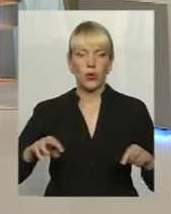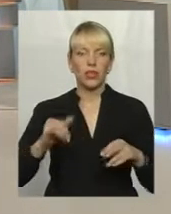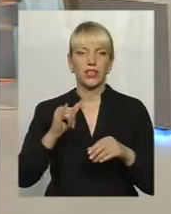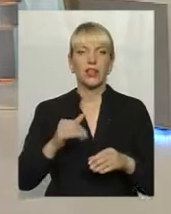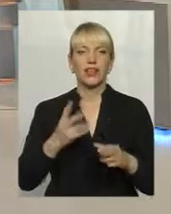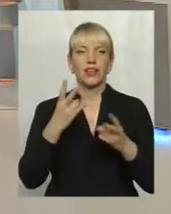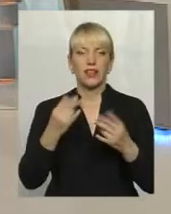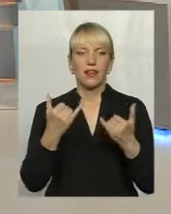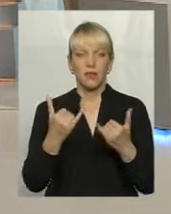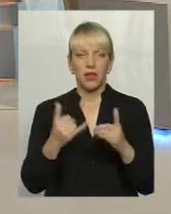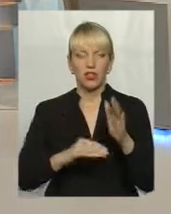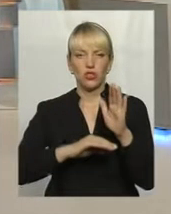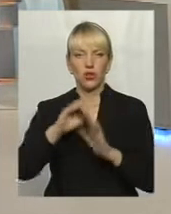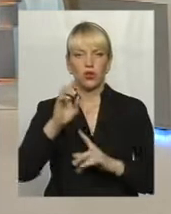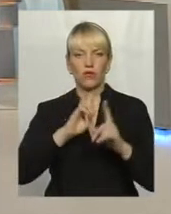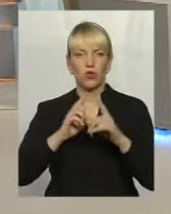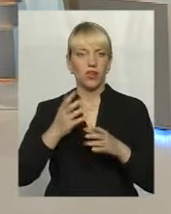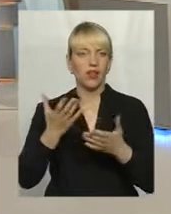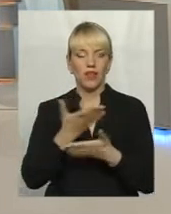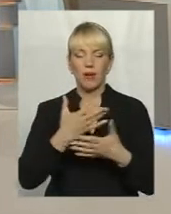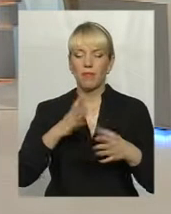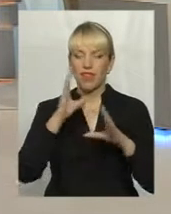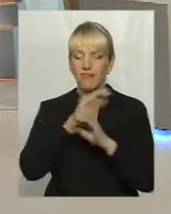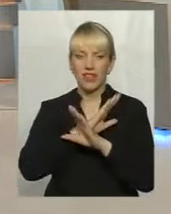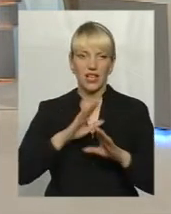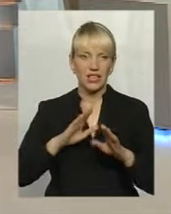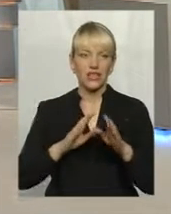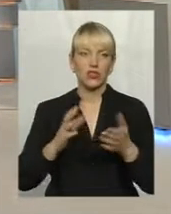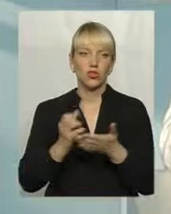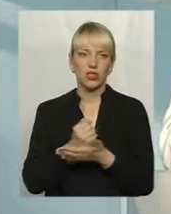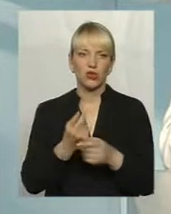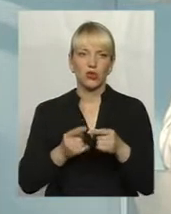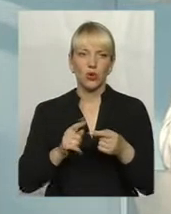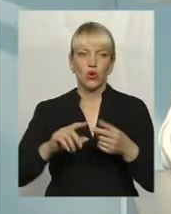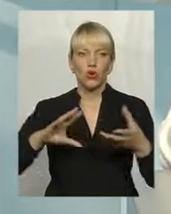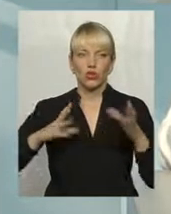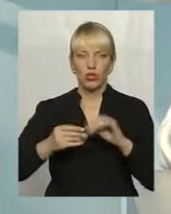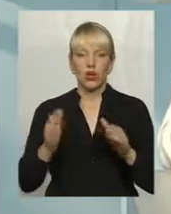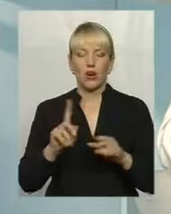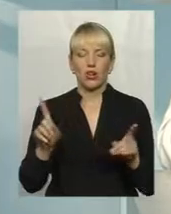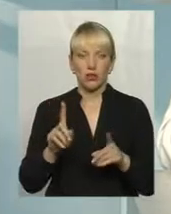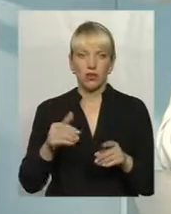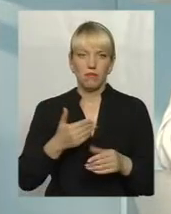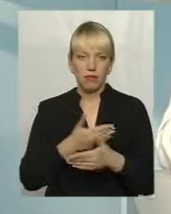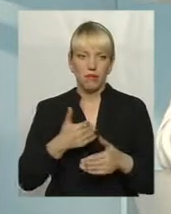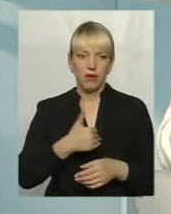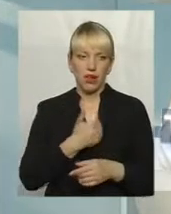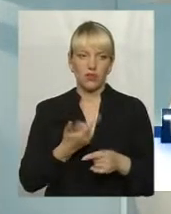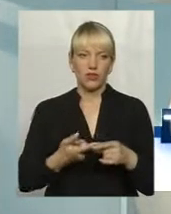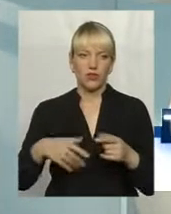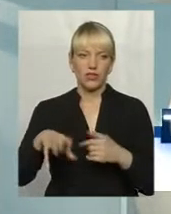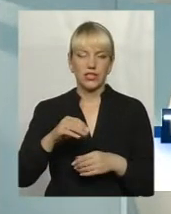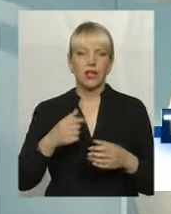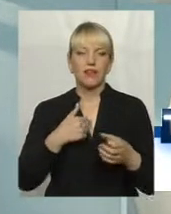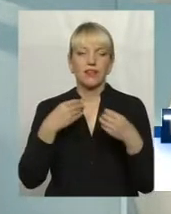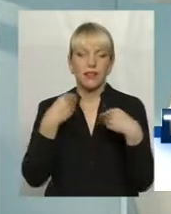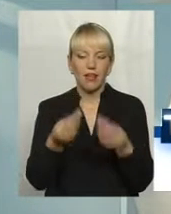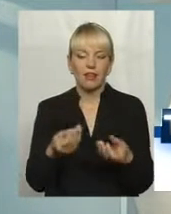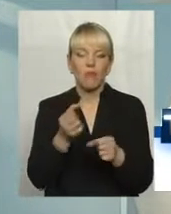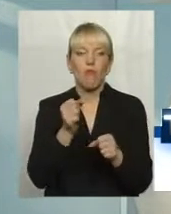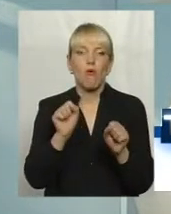Раду нам не вдасться досягнути того результату, який ми прагнемо всі. Прагнемо простої речі. Дати можливість галузі працювати